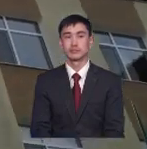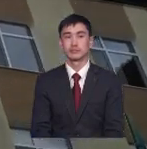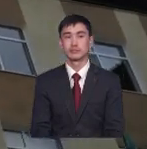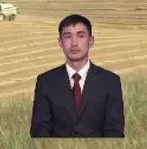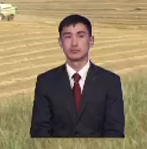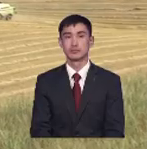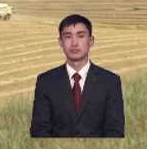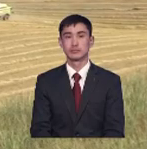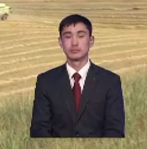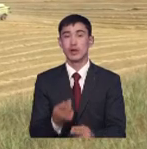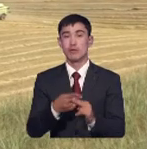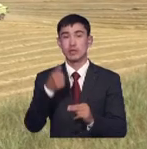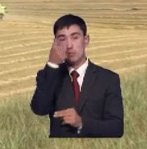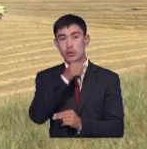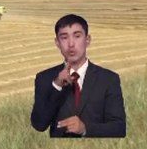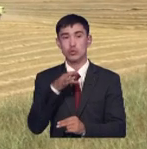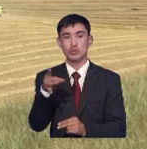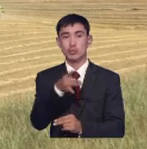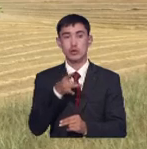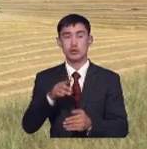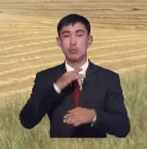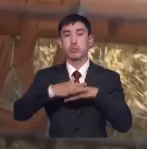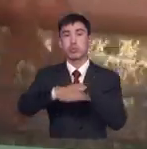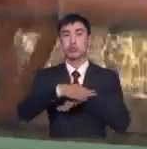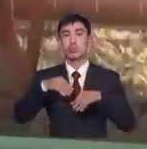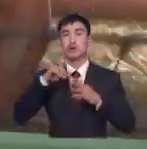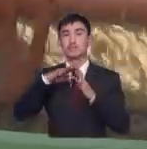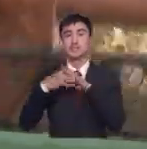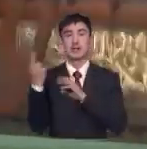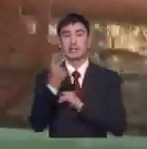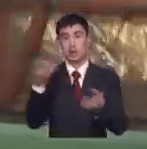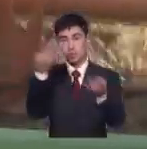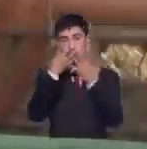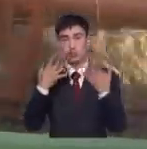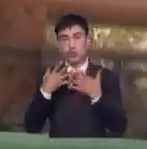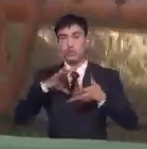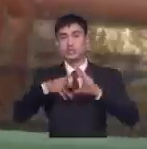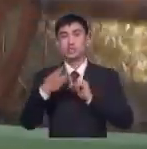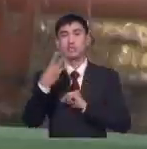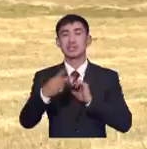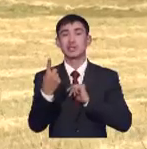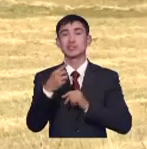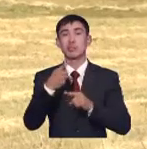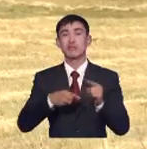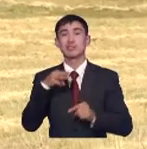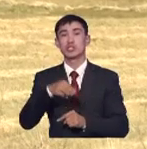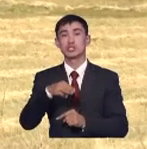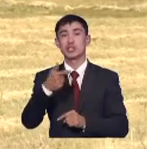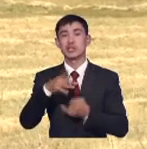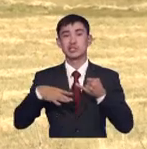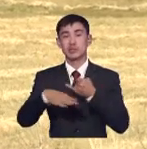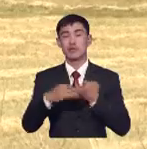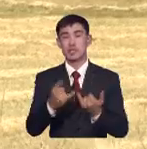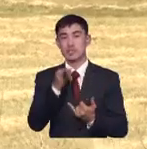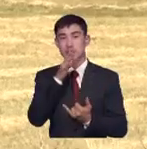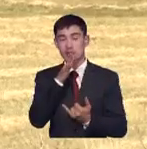малышей в этом году в коксуский культуры составила 315.000 геров